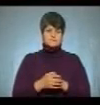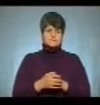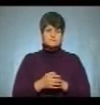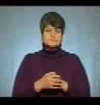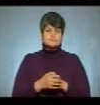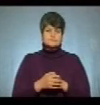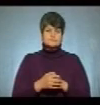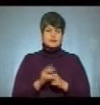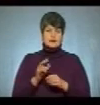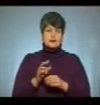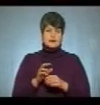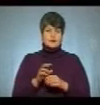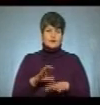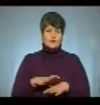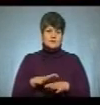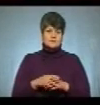пони,